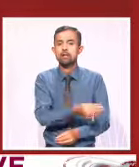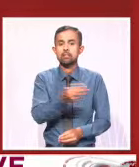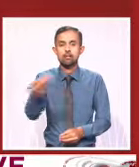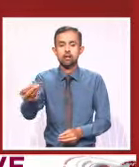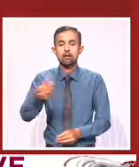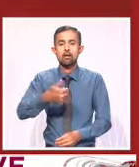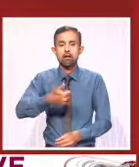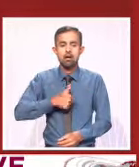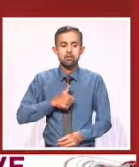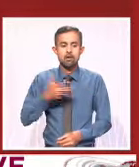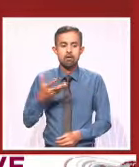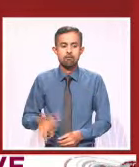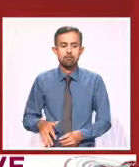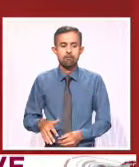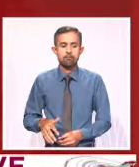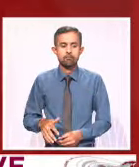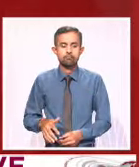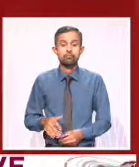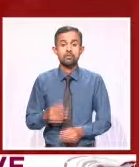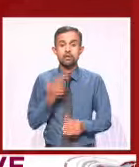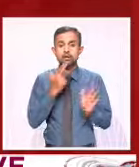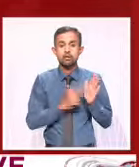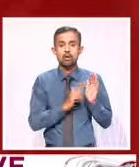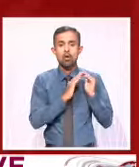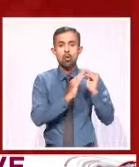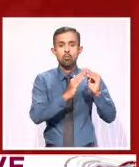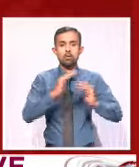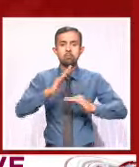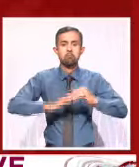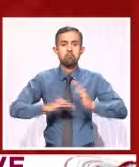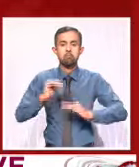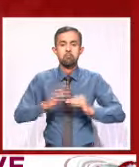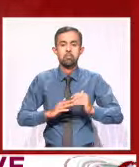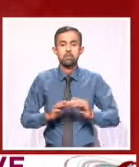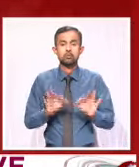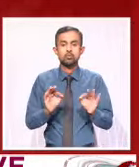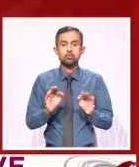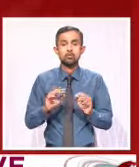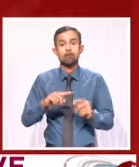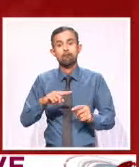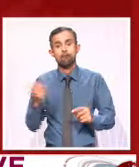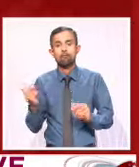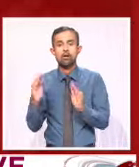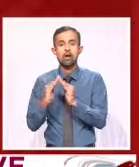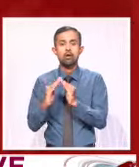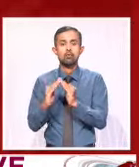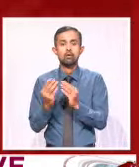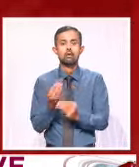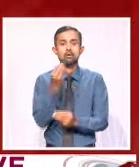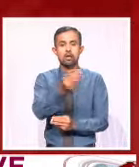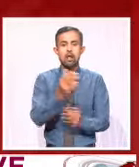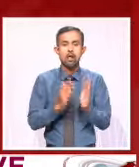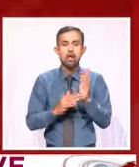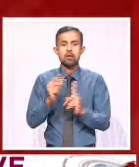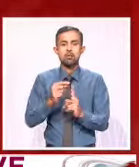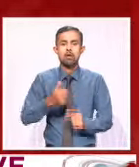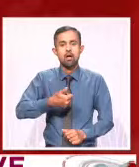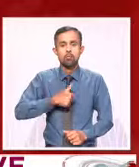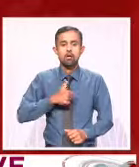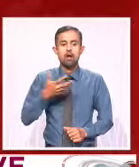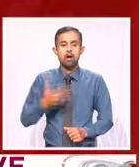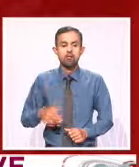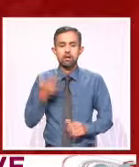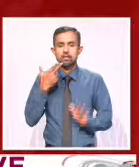දීමට එකඟතාව පළ කර තිබෙනවා. එම තැපැල් කාර්යාලය පවත්වාගෙන යාම සඳහා සුදුසු ගොඩනැගිල්ලක් ලබා දීමටද අමාත්‍යවරයා එකඟ වී ඇති